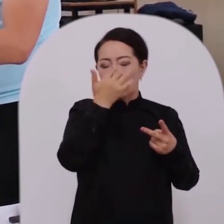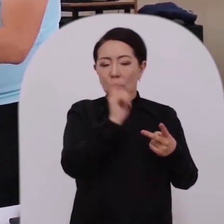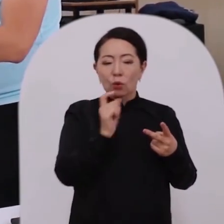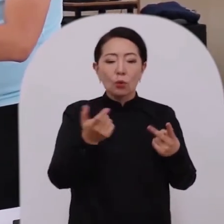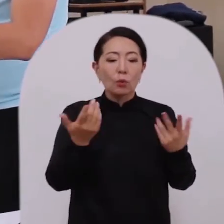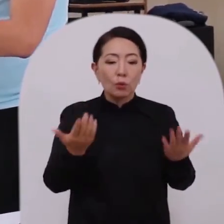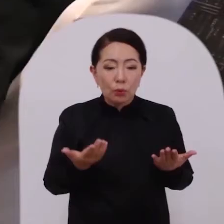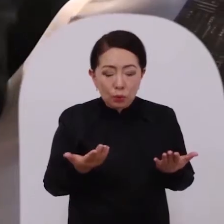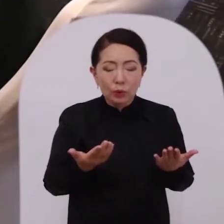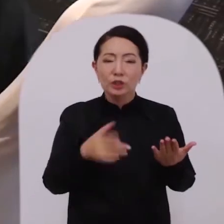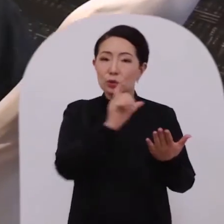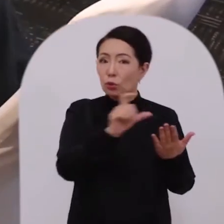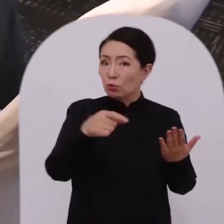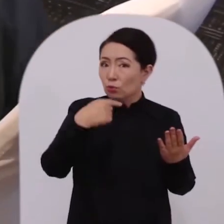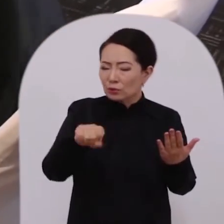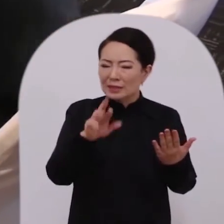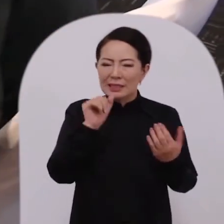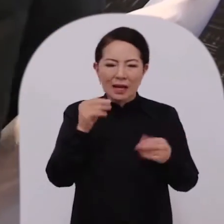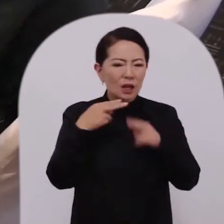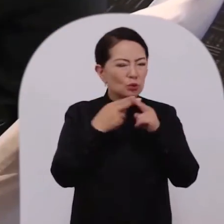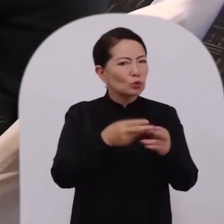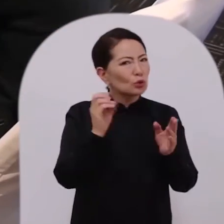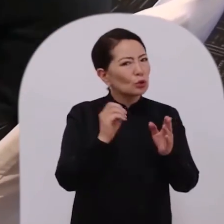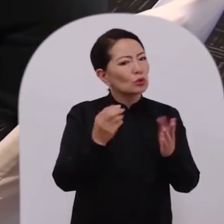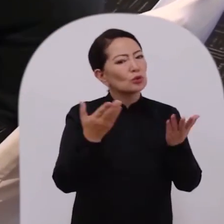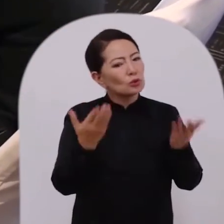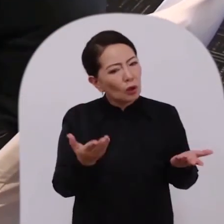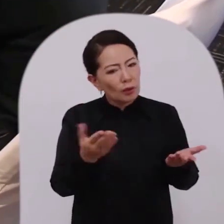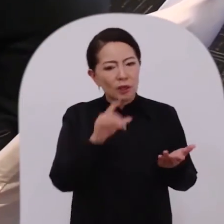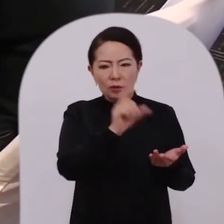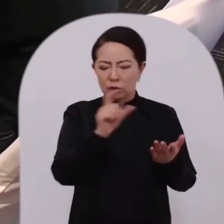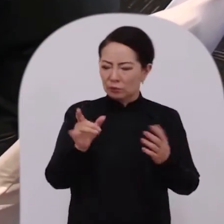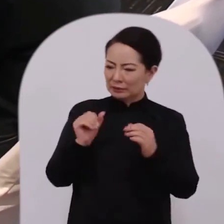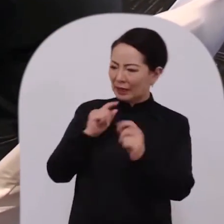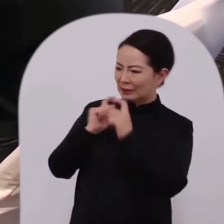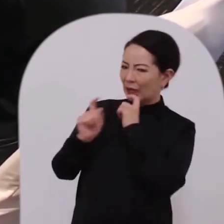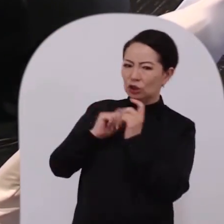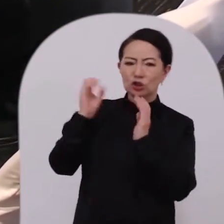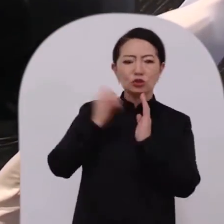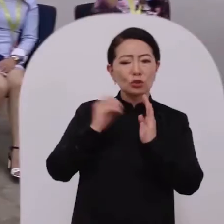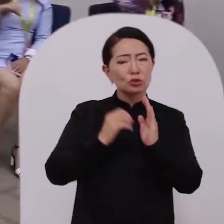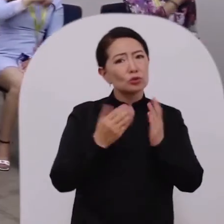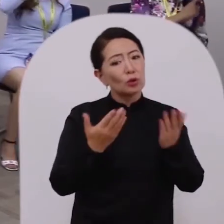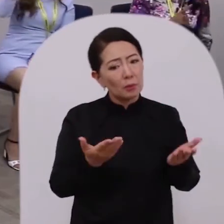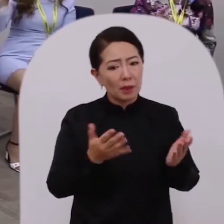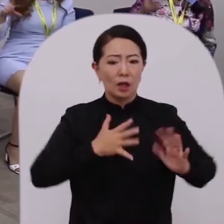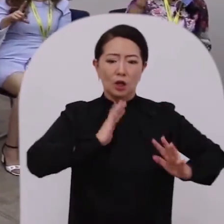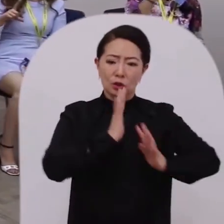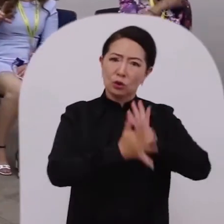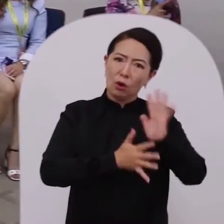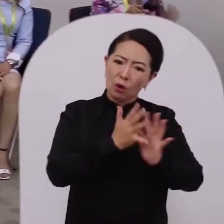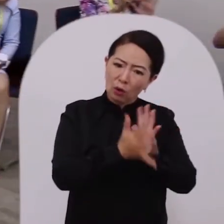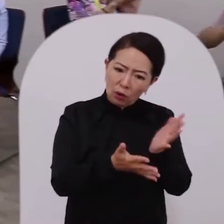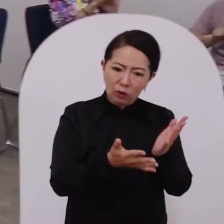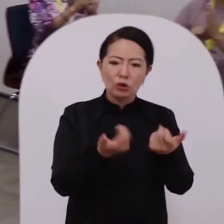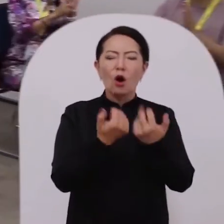хүмүүст ямар үгдгийг одоо тэр хүмүүст одоо яаж туслах ёстой юм бэ? Яаж тэр хүмүүстэй харилцах ёстой юм бэ? Одоо энэ тохионы хил энэ